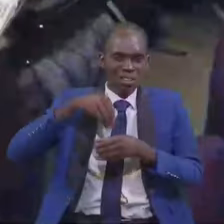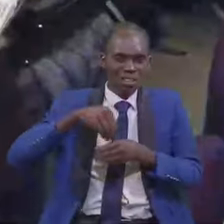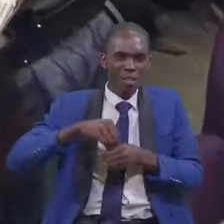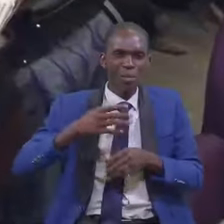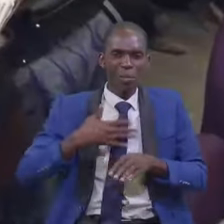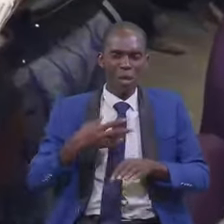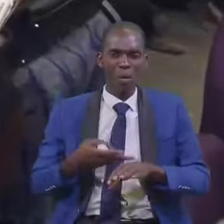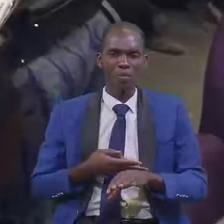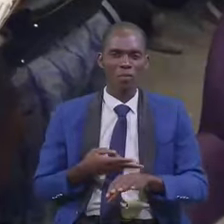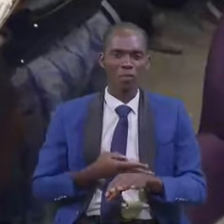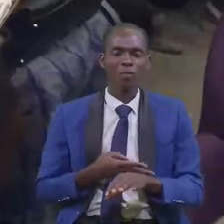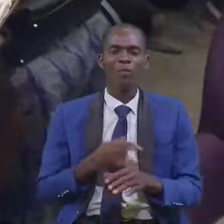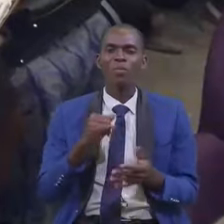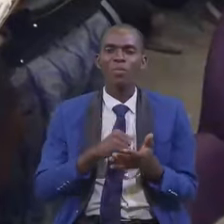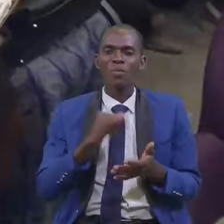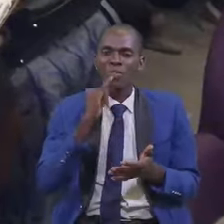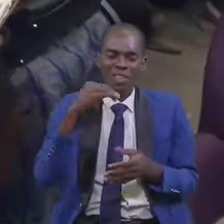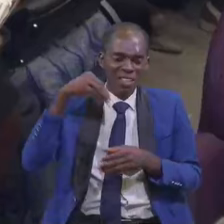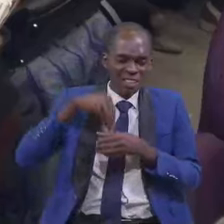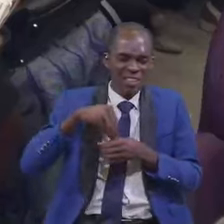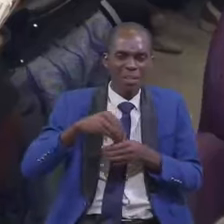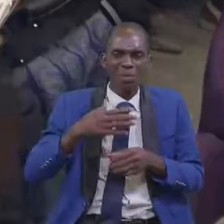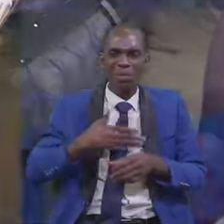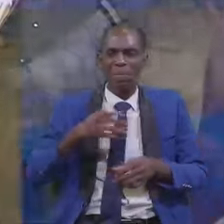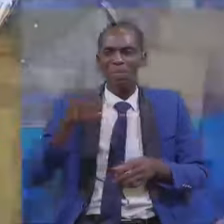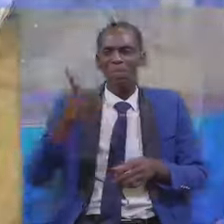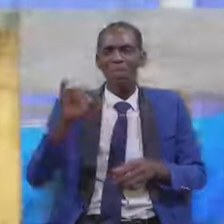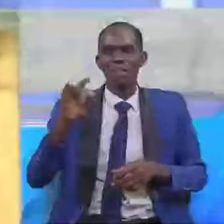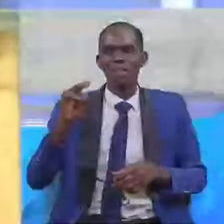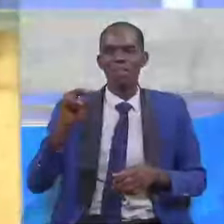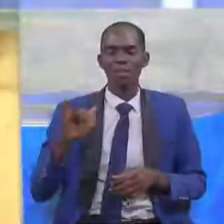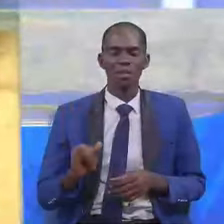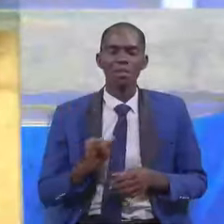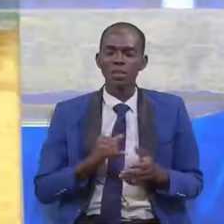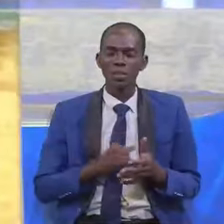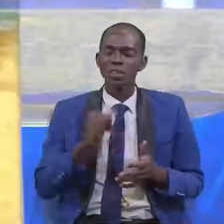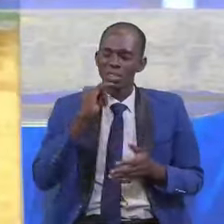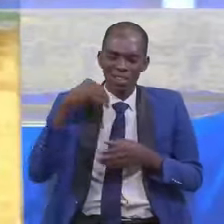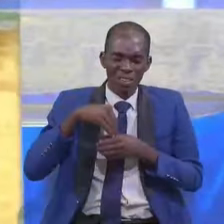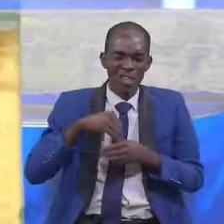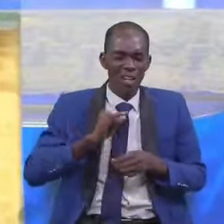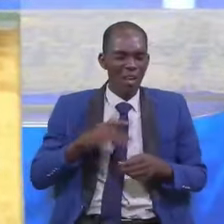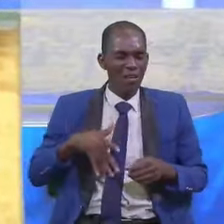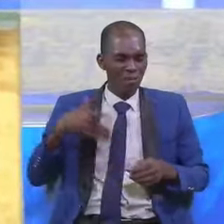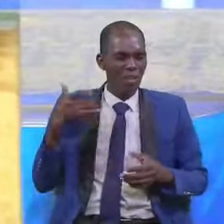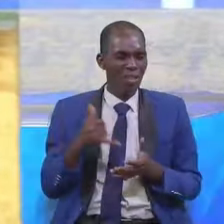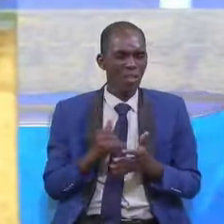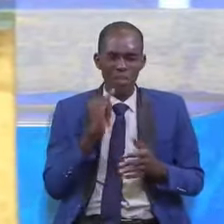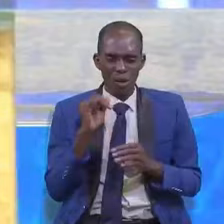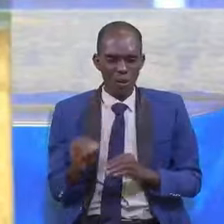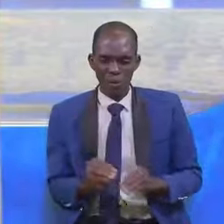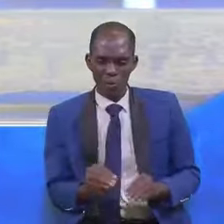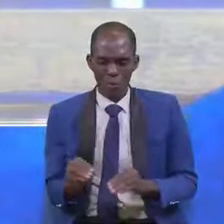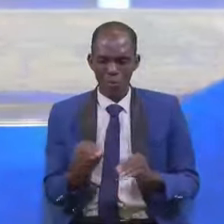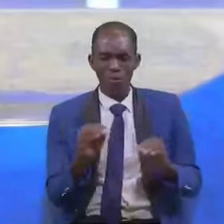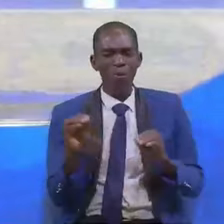moelle, c'est dans mes reins, c'est dans mon cerveau. Je le sens, la chose circule dans mon cœur. Dieu a dit que tout